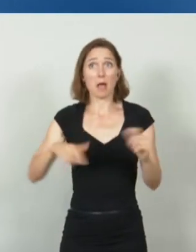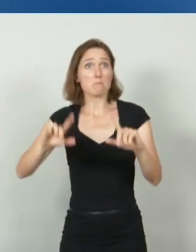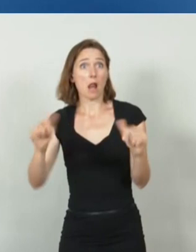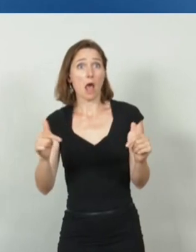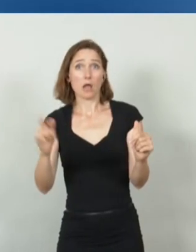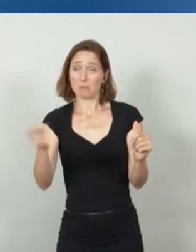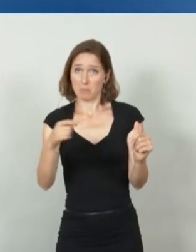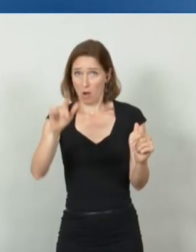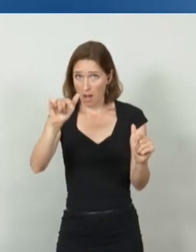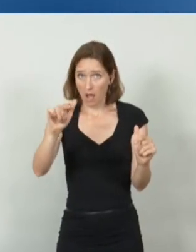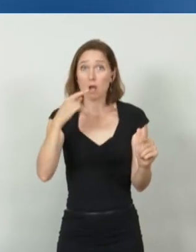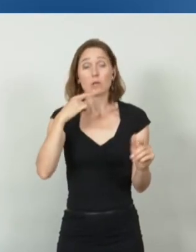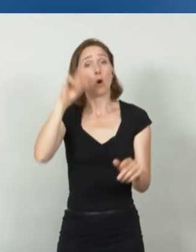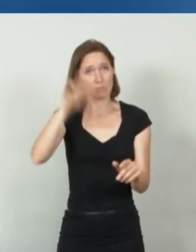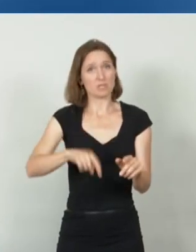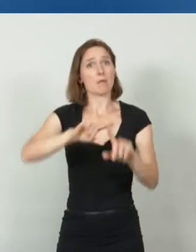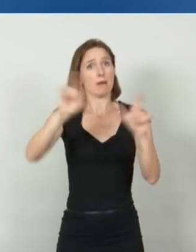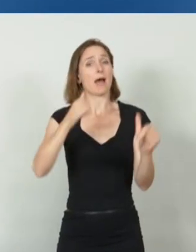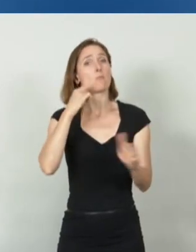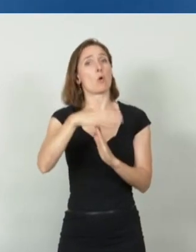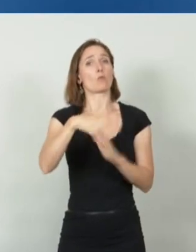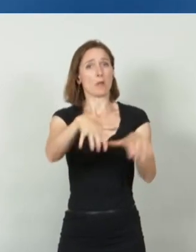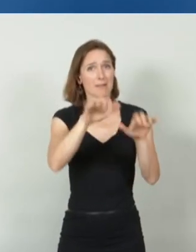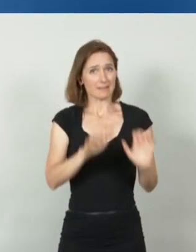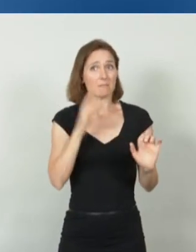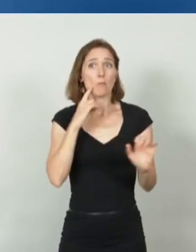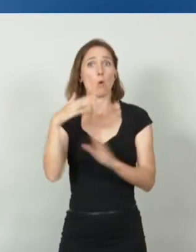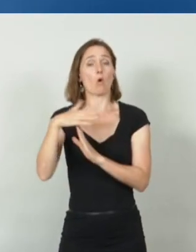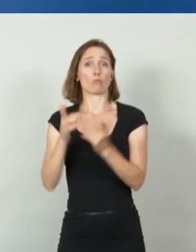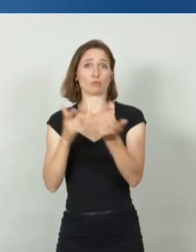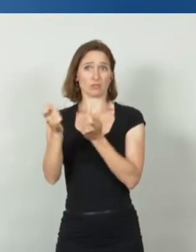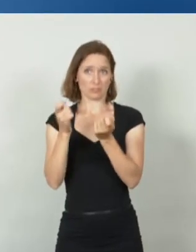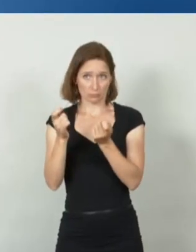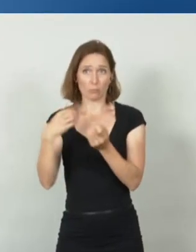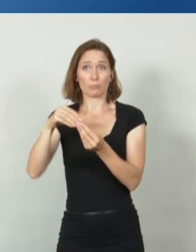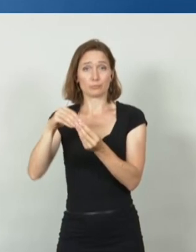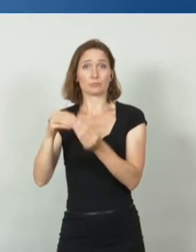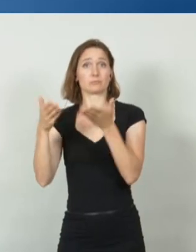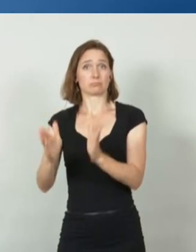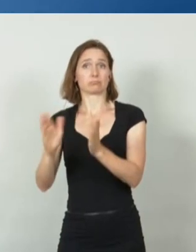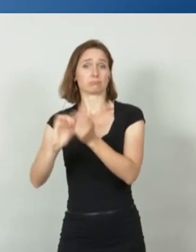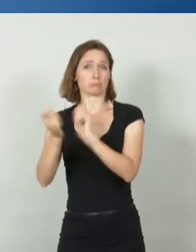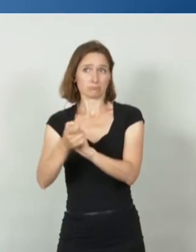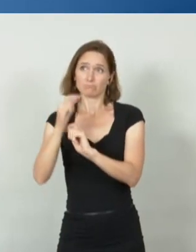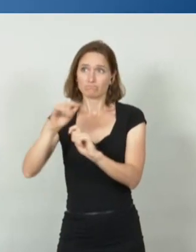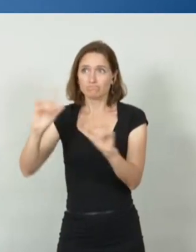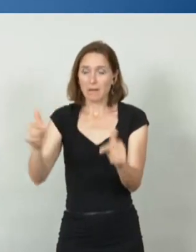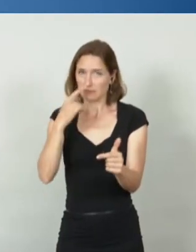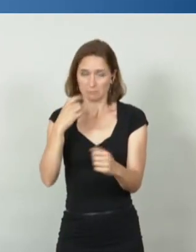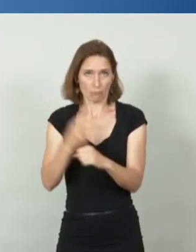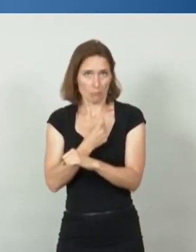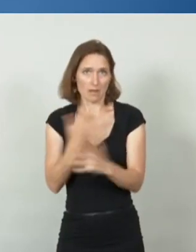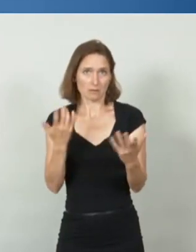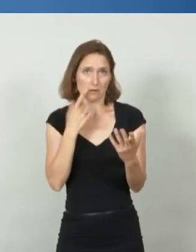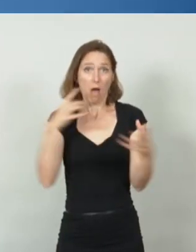a obligation d'être absent pour le compte administratif mais ni pour la gestion ni pour l'ADN je trouve ça très regrettable qu'il ne soit pas là et qu'on globalise tout ça alors qu'un